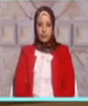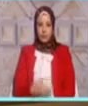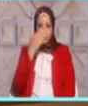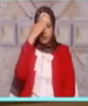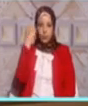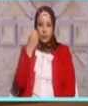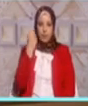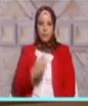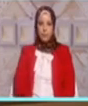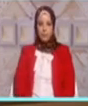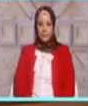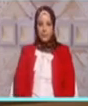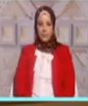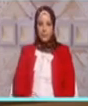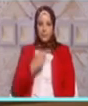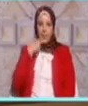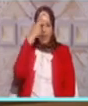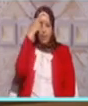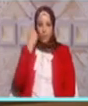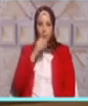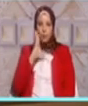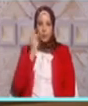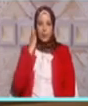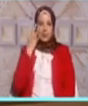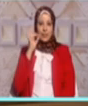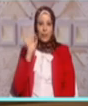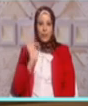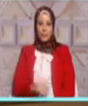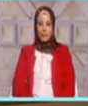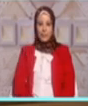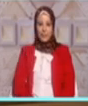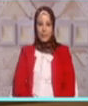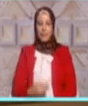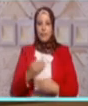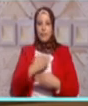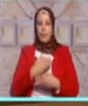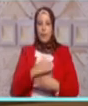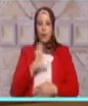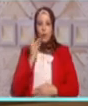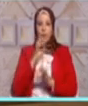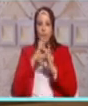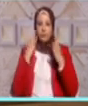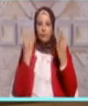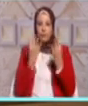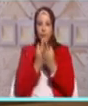اهلا بيكم وبنبارك الحقيقه لكل طلاب الثانويه العامه وقبلهم الحقيقه بنبارك